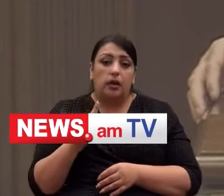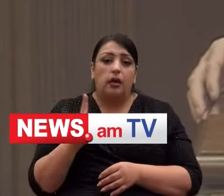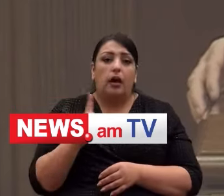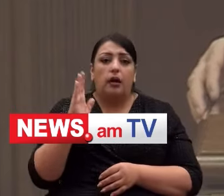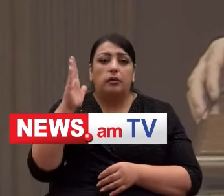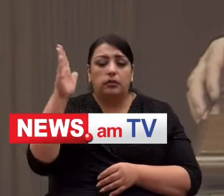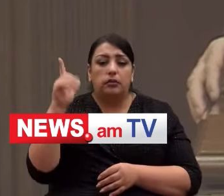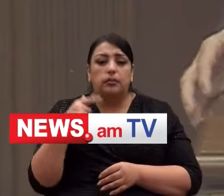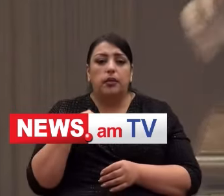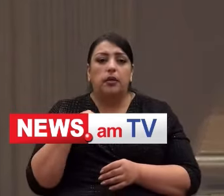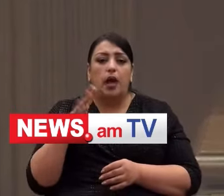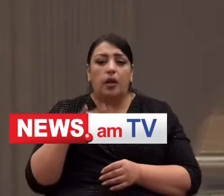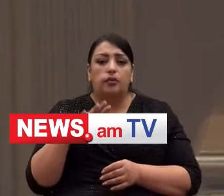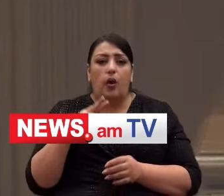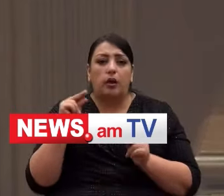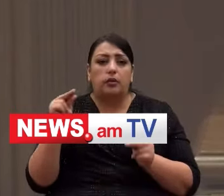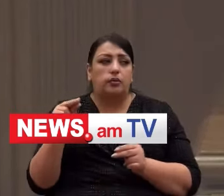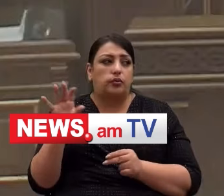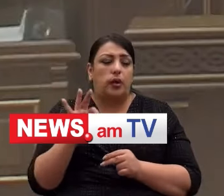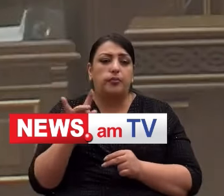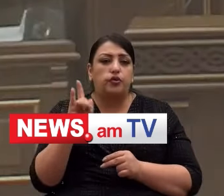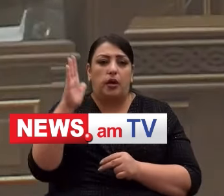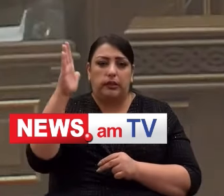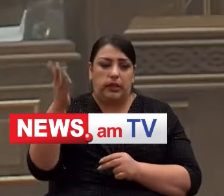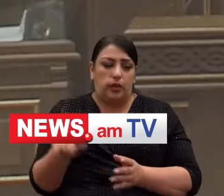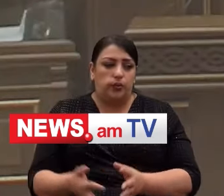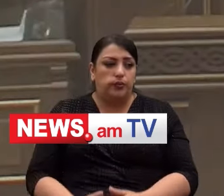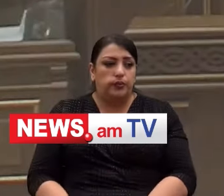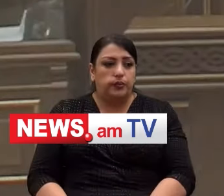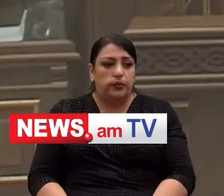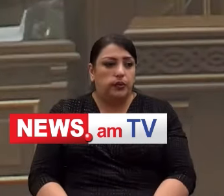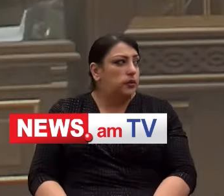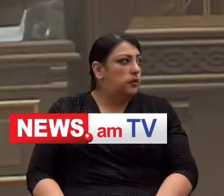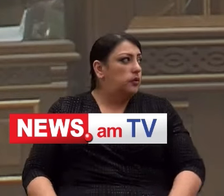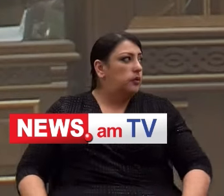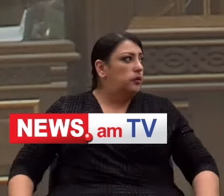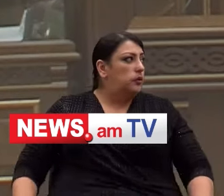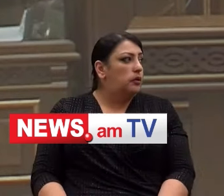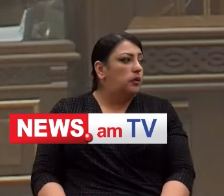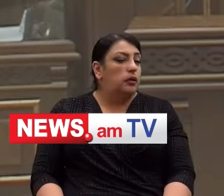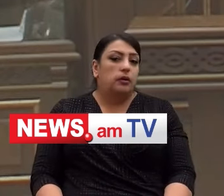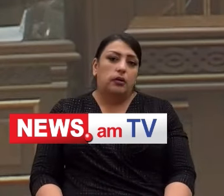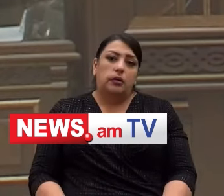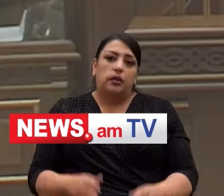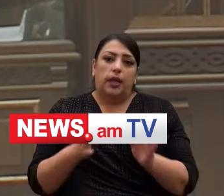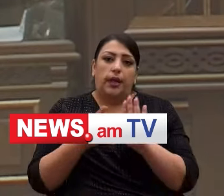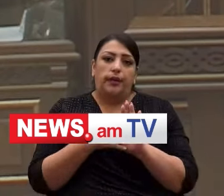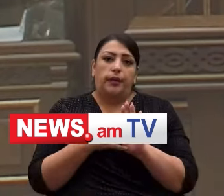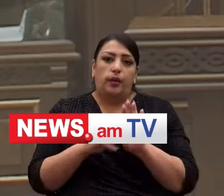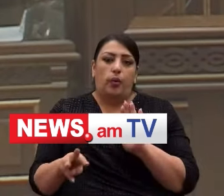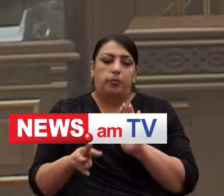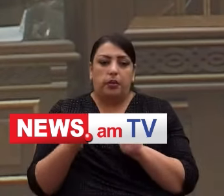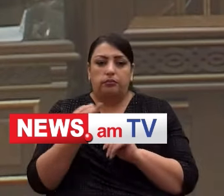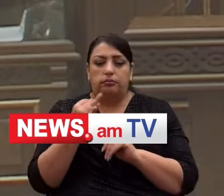մեր արդարադատության հետ։ Շնորհակալություն։ Պարոն Զարյան, ես հիացած եմ։ Մի րոպե,